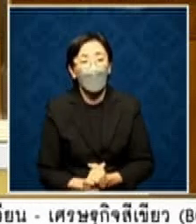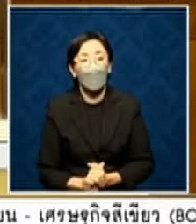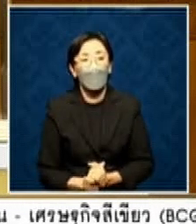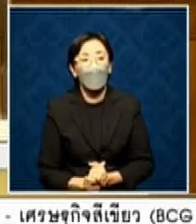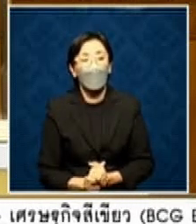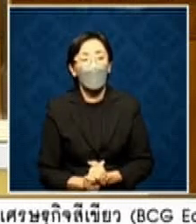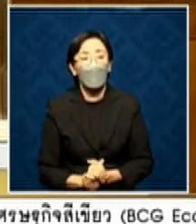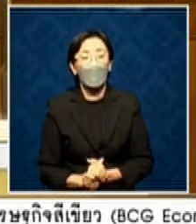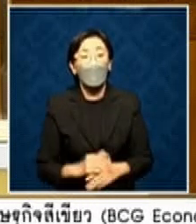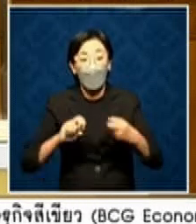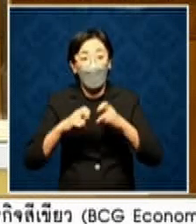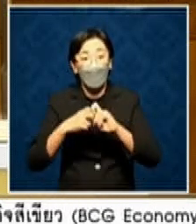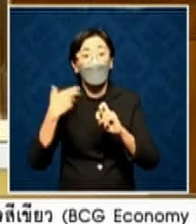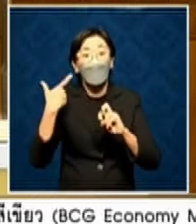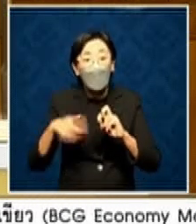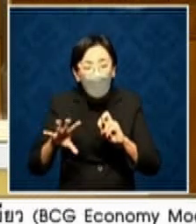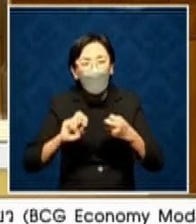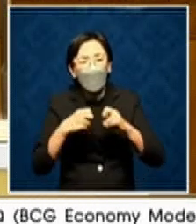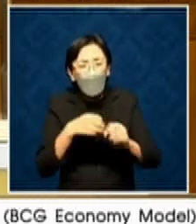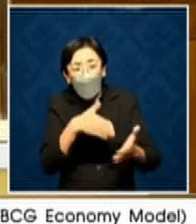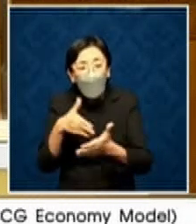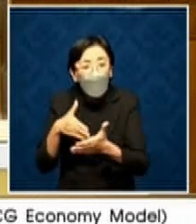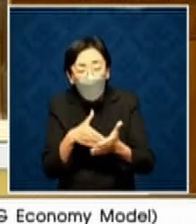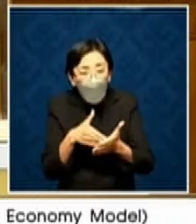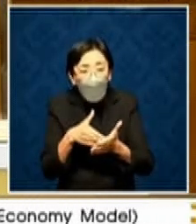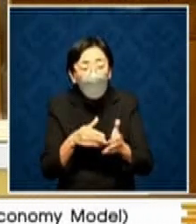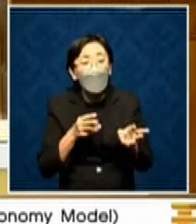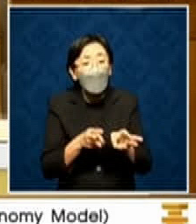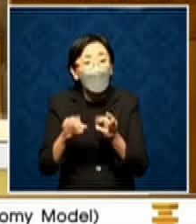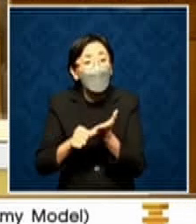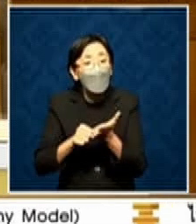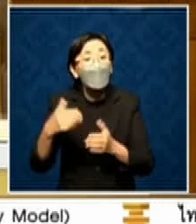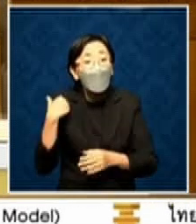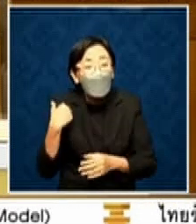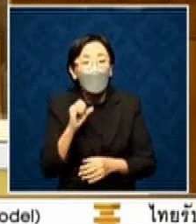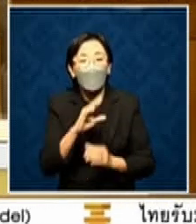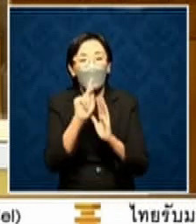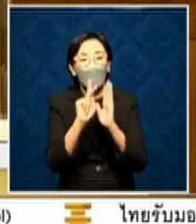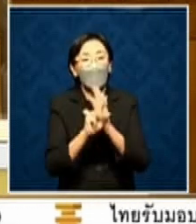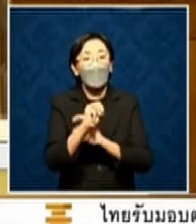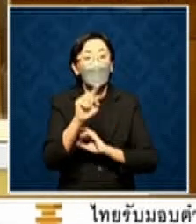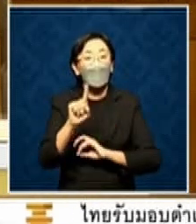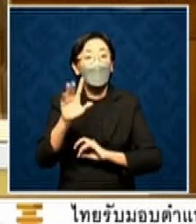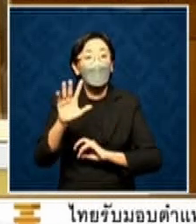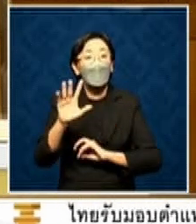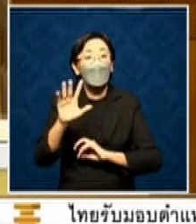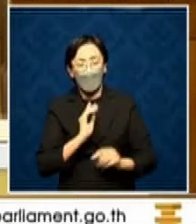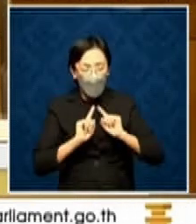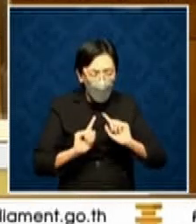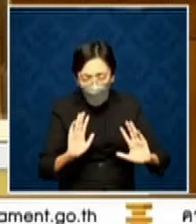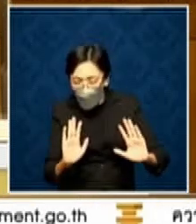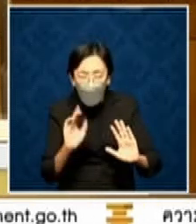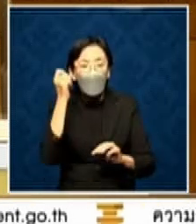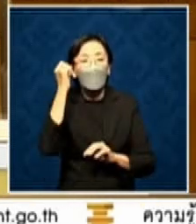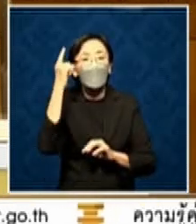ตอนนี้มารู้แล้วบอกว่าเขาถลุงที่นี่นะไม่ถลุงในเมืองนอกถามว่าทองเขาขายในเมืองไทยเปล่าล่ะ เขาส่งออกสิใช่ไหม ก็แน่นอน